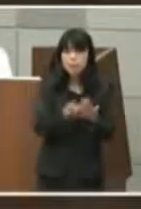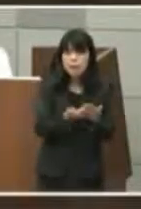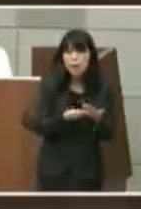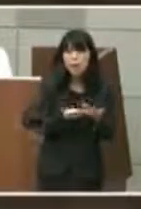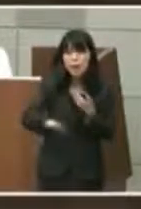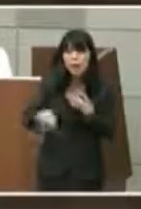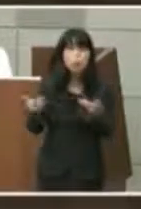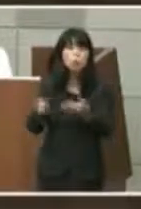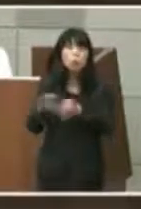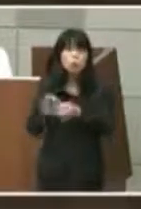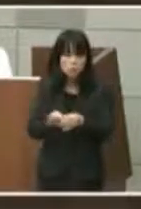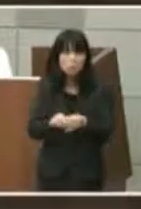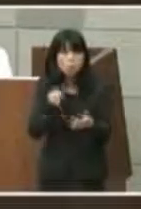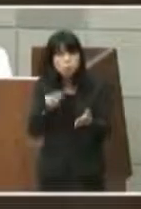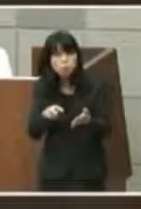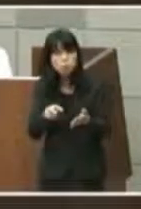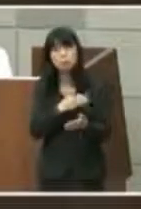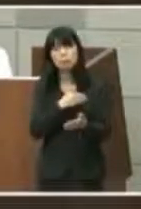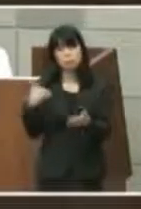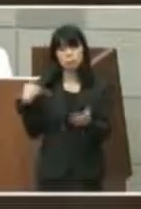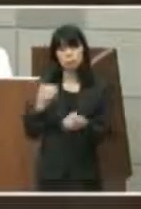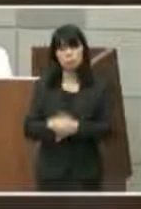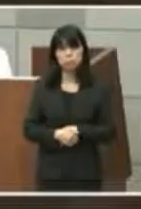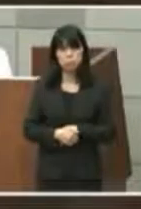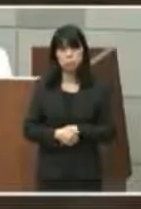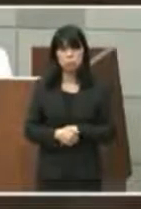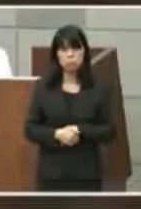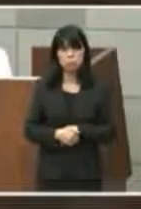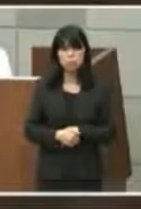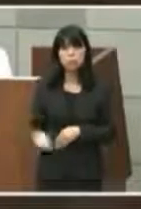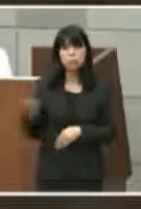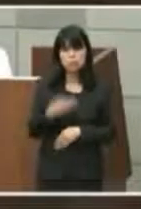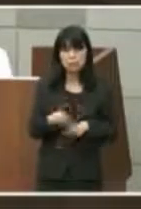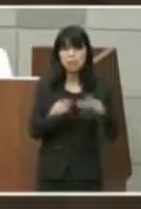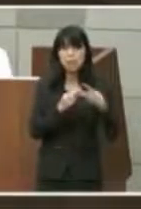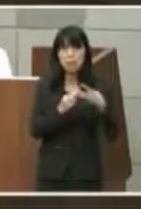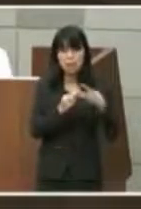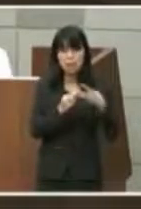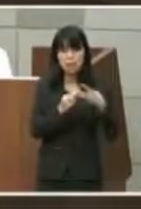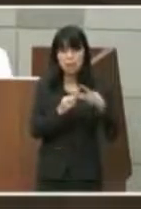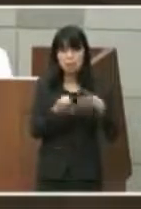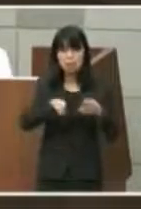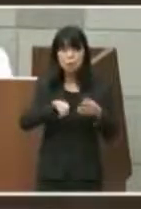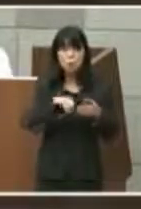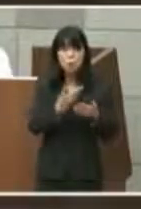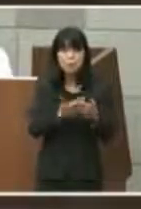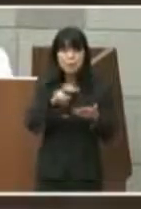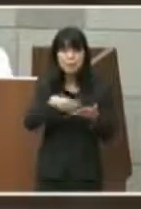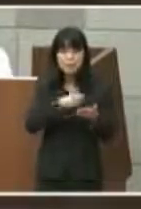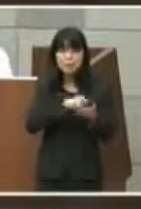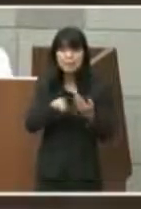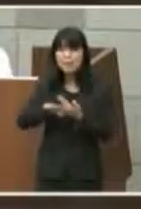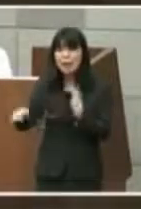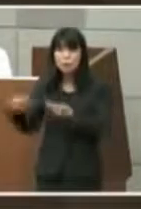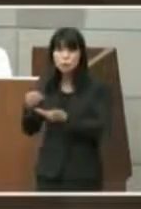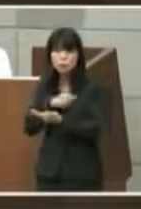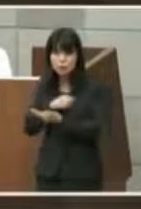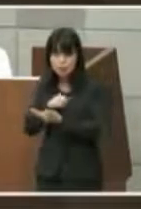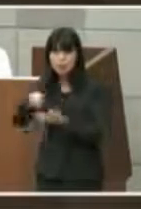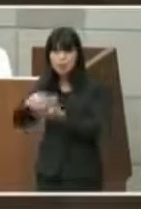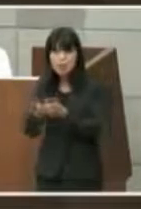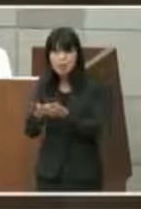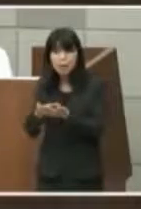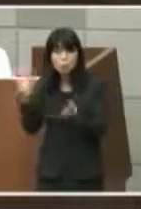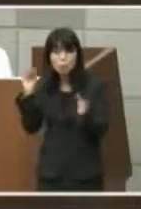業務においても利用することが可能となります。次に3点目の徴税吏員でない職員が税情報を見